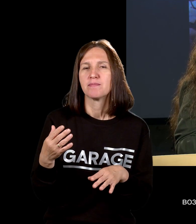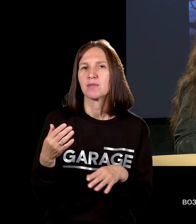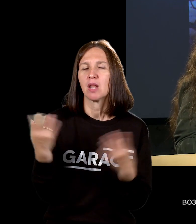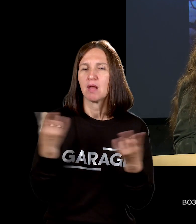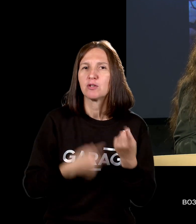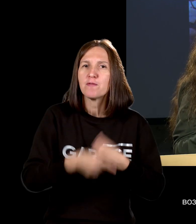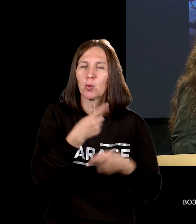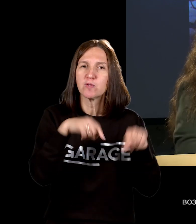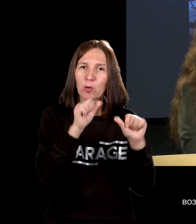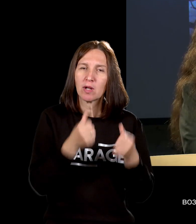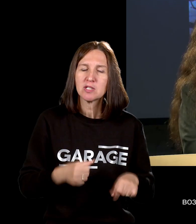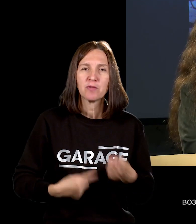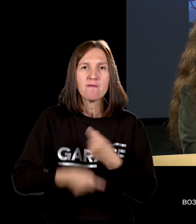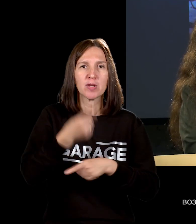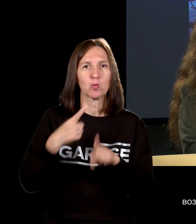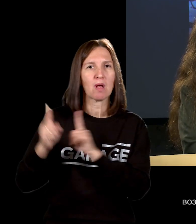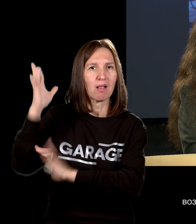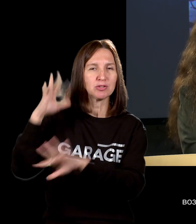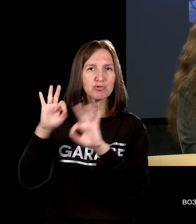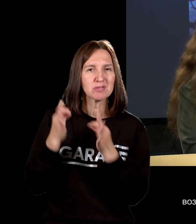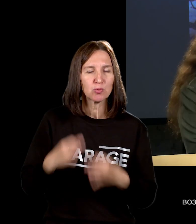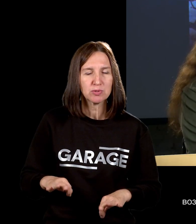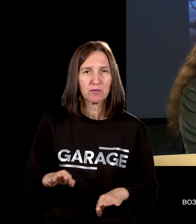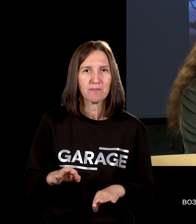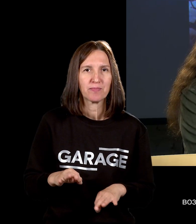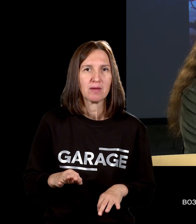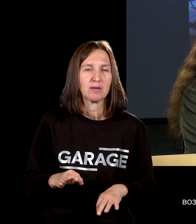более классической манере, вот то, что происходило с